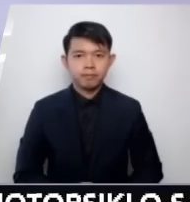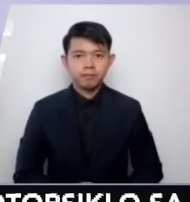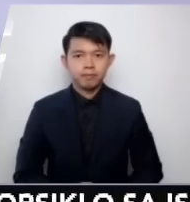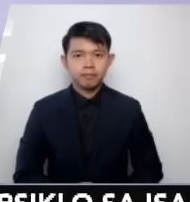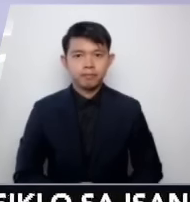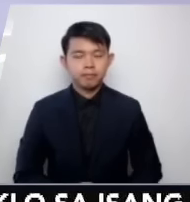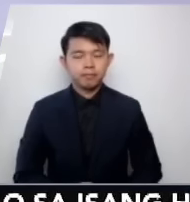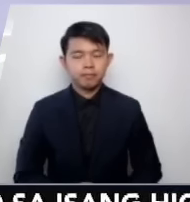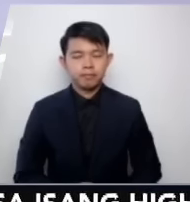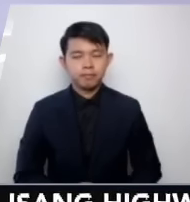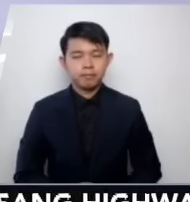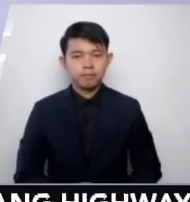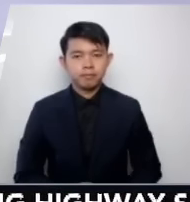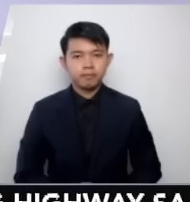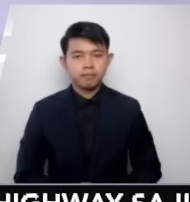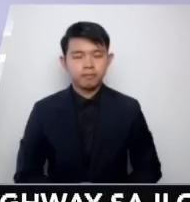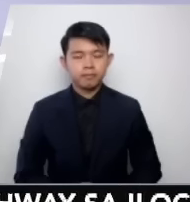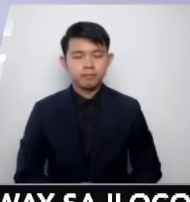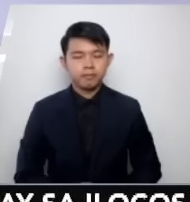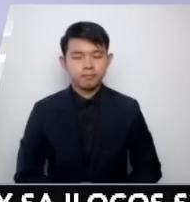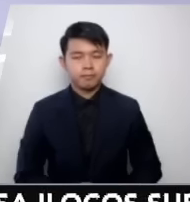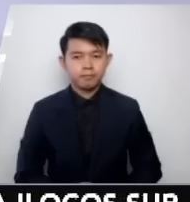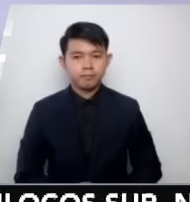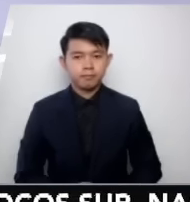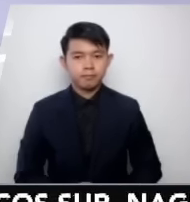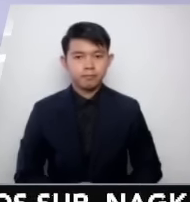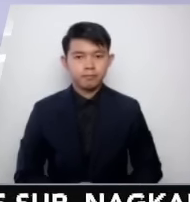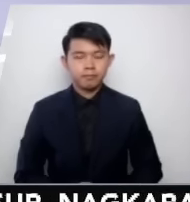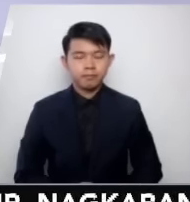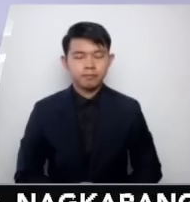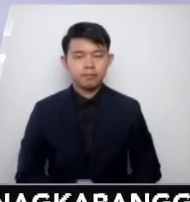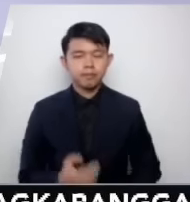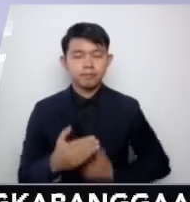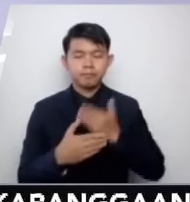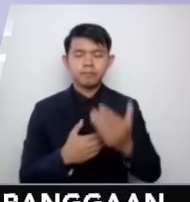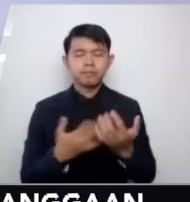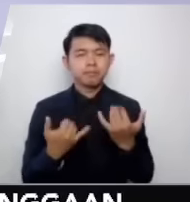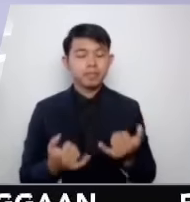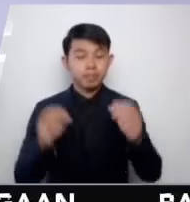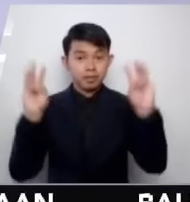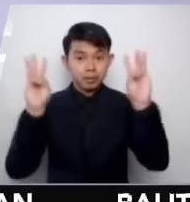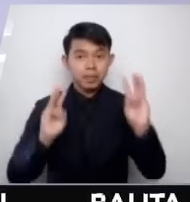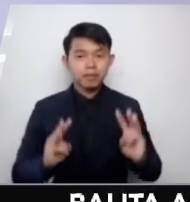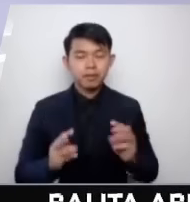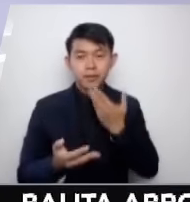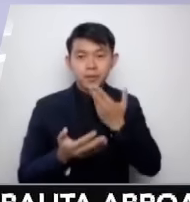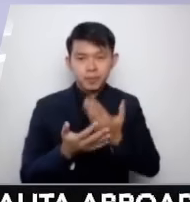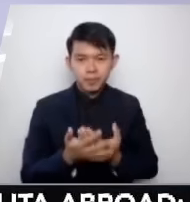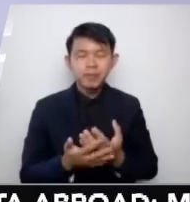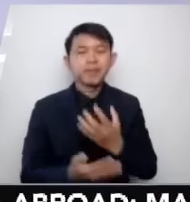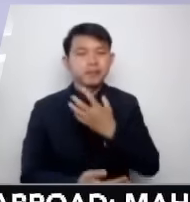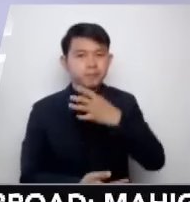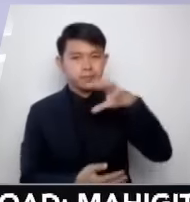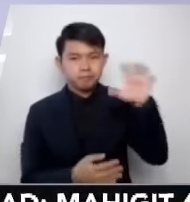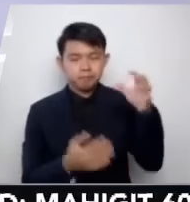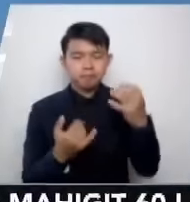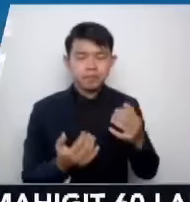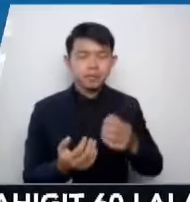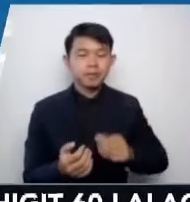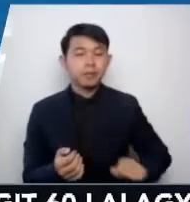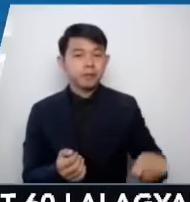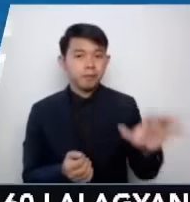Mga kapuso, maayos at bahagyang mainit ang magiging lagay ng panahon sa malaking bahagi ng bansa ngayong Lunes.